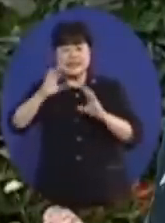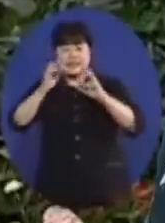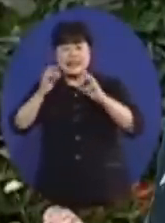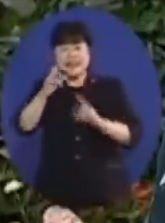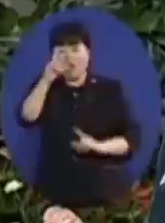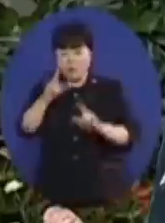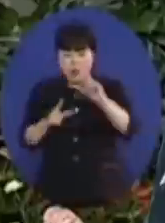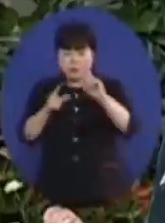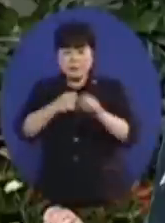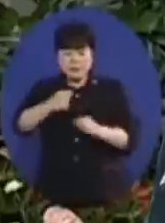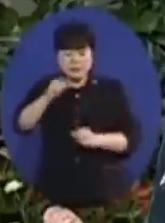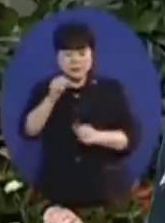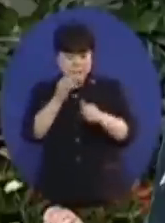천국의 자화상을 가지십시오